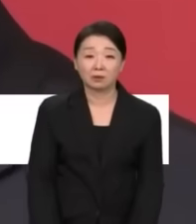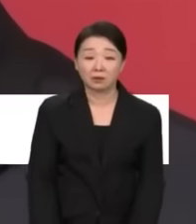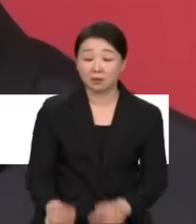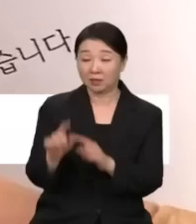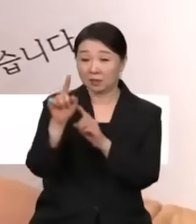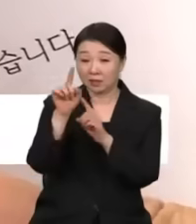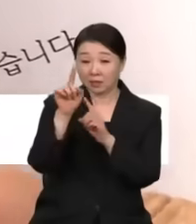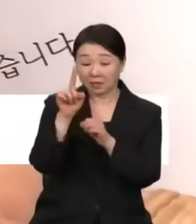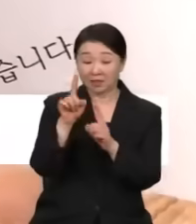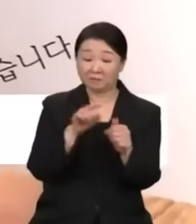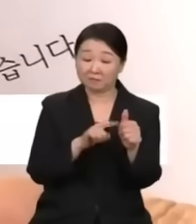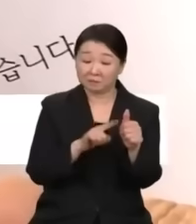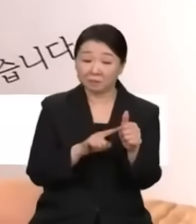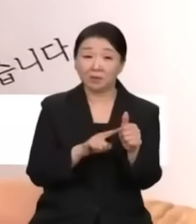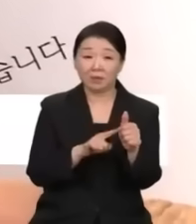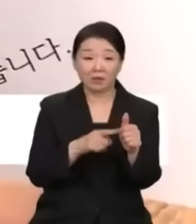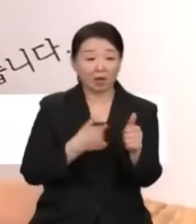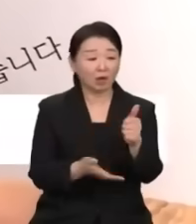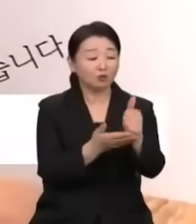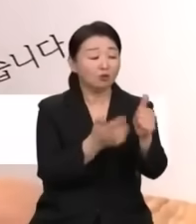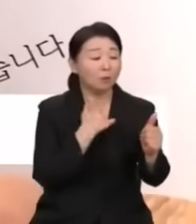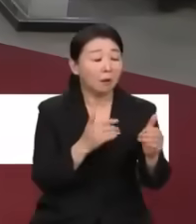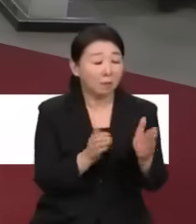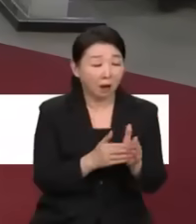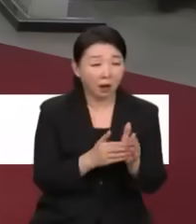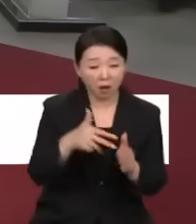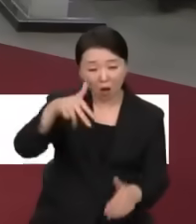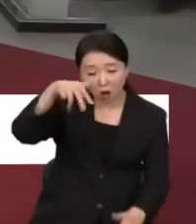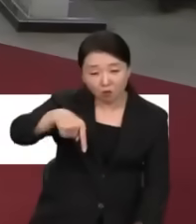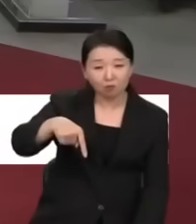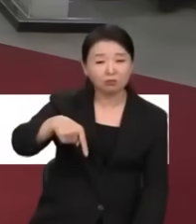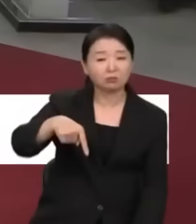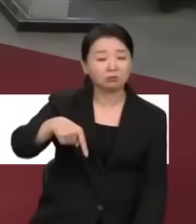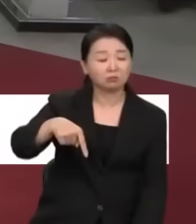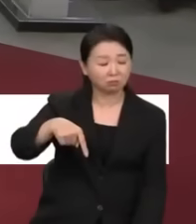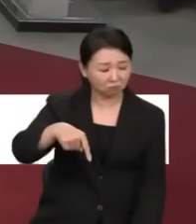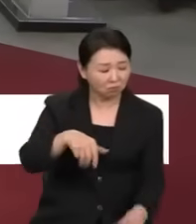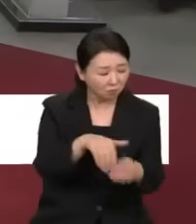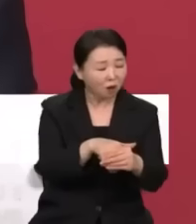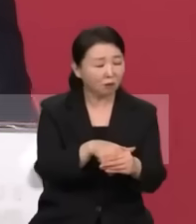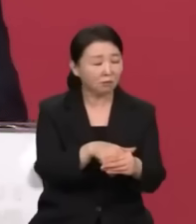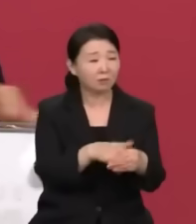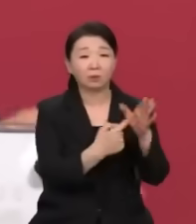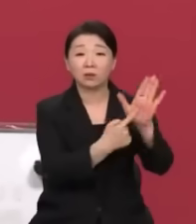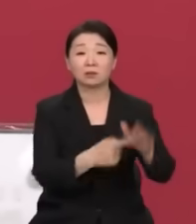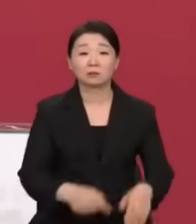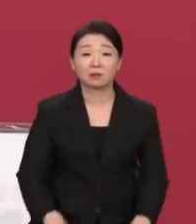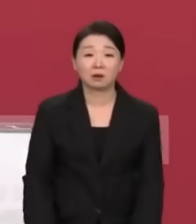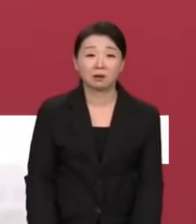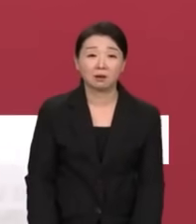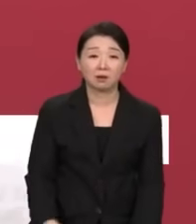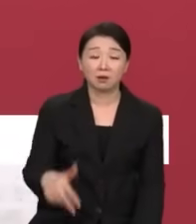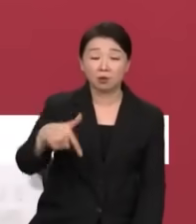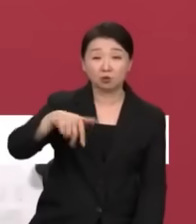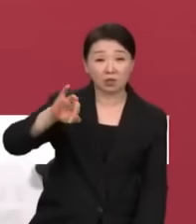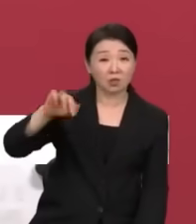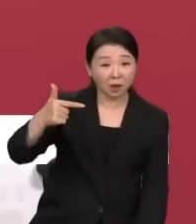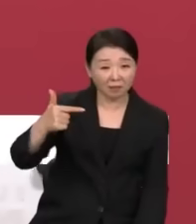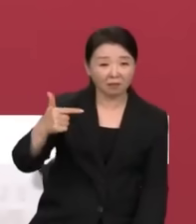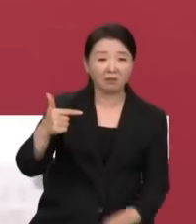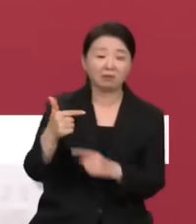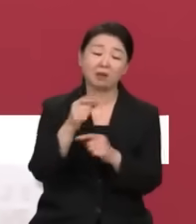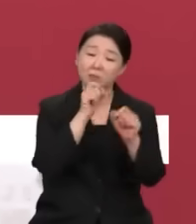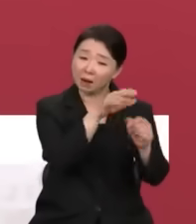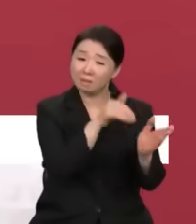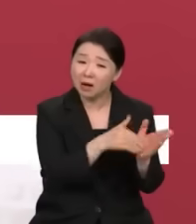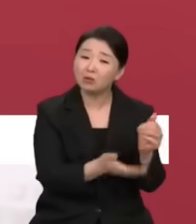의원은 자신이 추천한 인사 중에 주특보도 포함되어 있었다고 공개했습니다. 제가 주기환 위원장